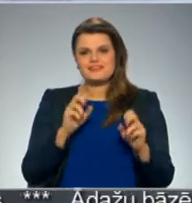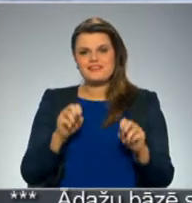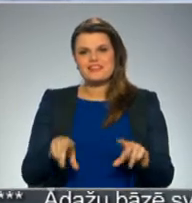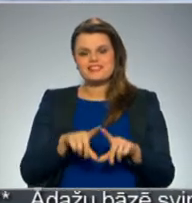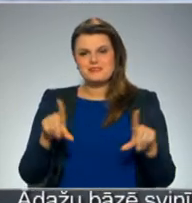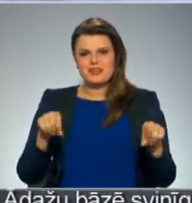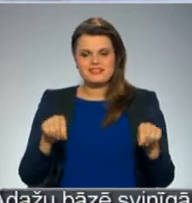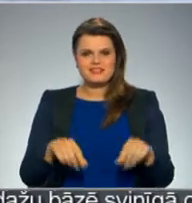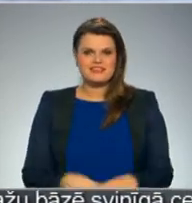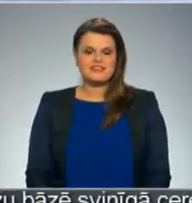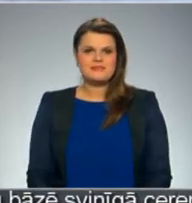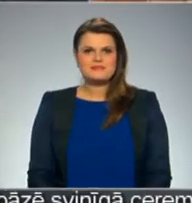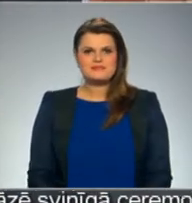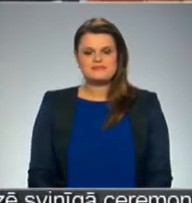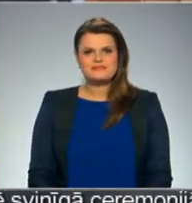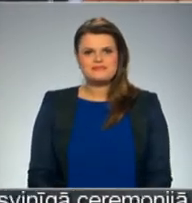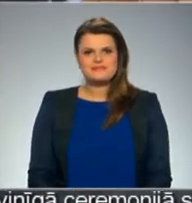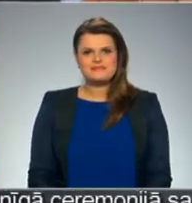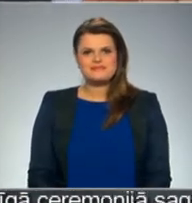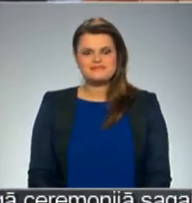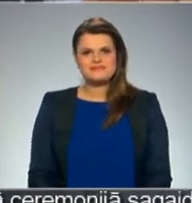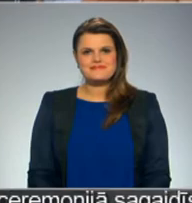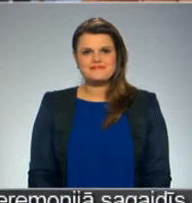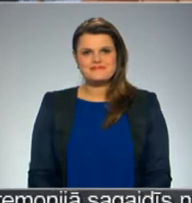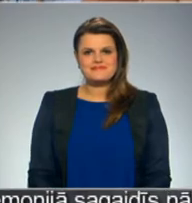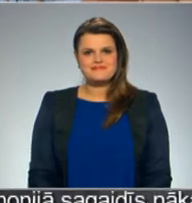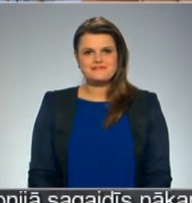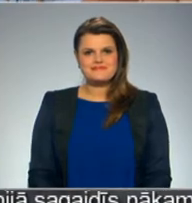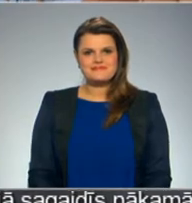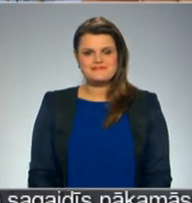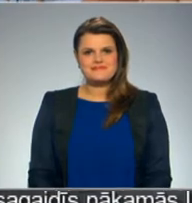inspekcijā. Ausma Sprukte, Māra Skredele, Jānis Jurčenko, Latgales reģionālā televīzija.